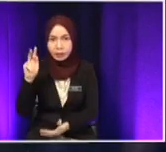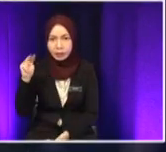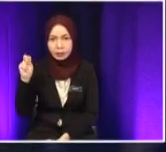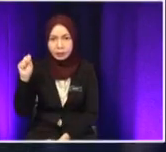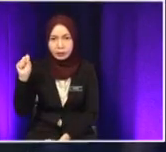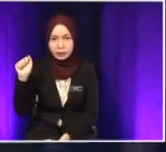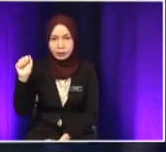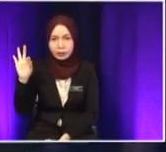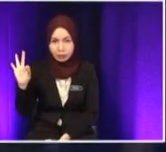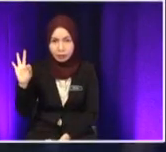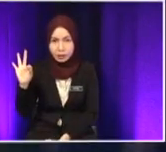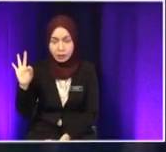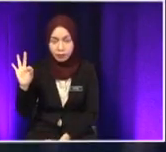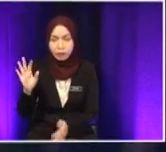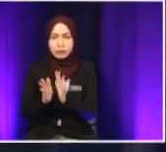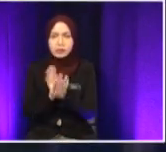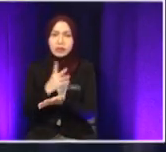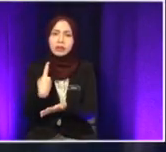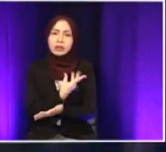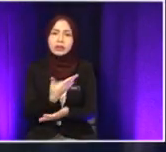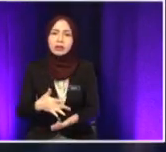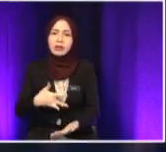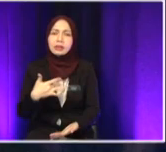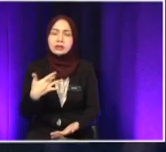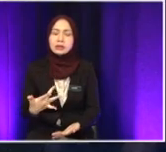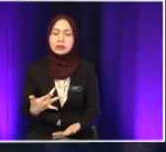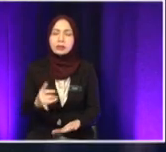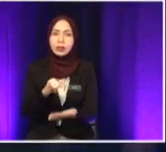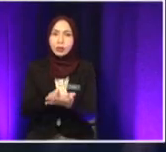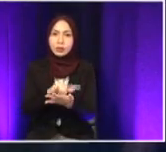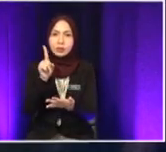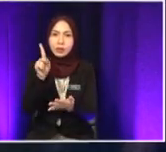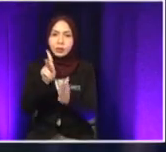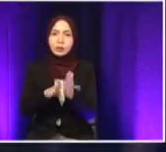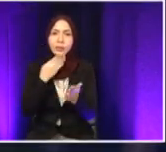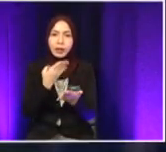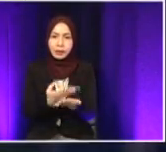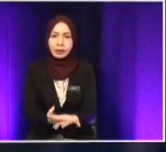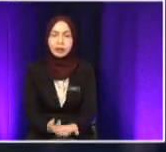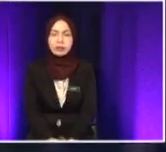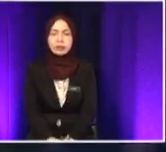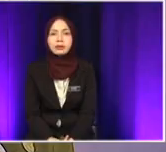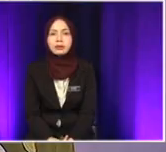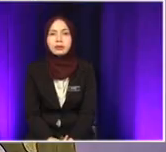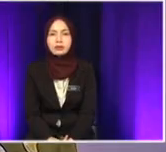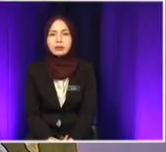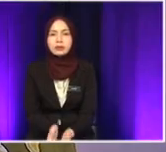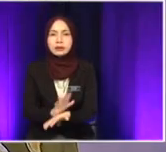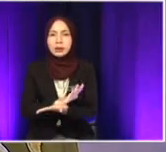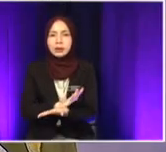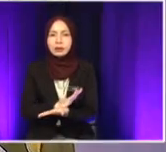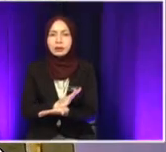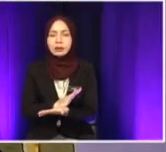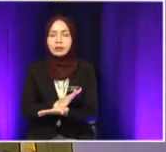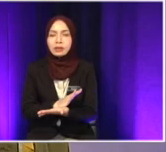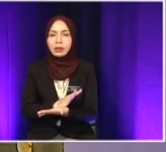terhadap ibu bapak kita pura semacam banyak lagi banyak lagi benda aku karena beramal